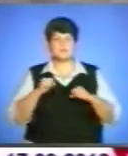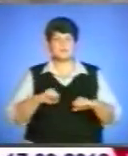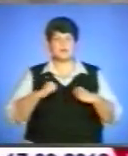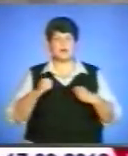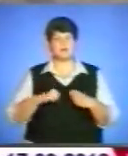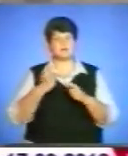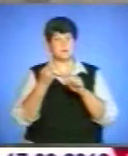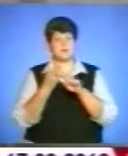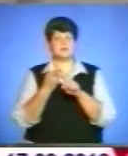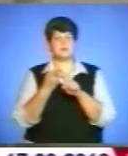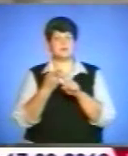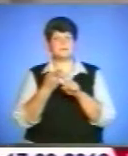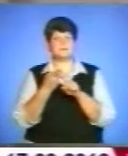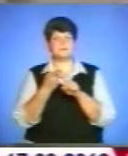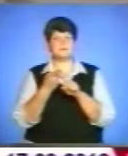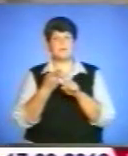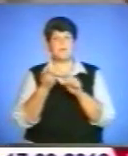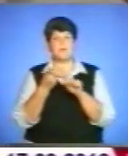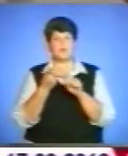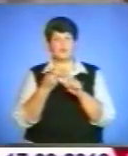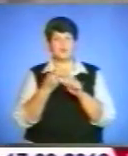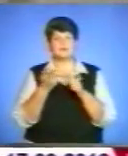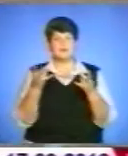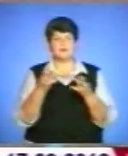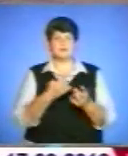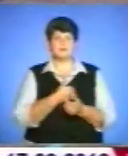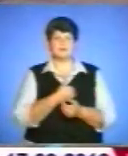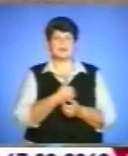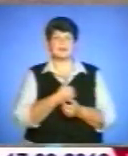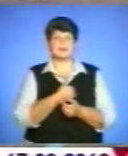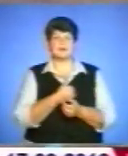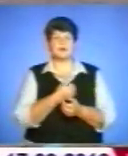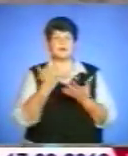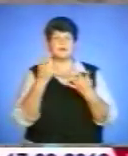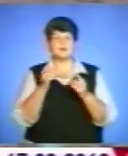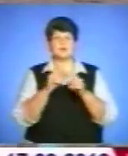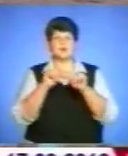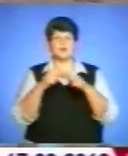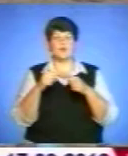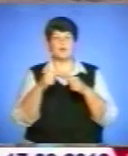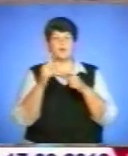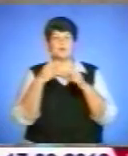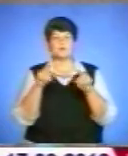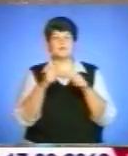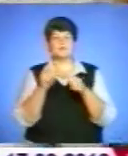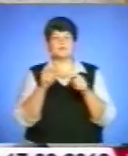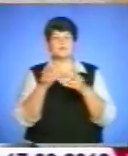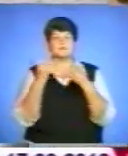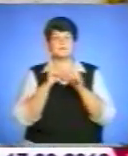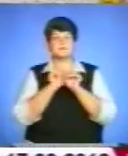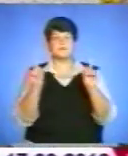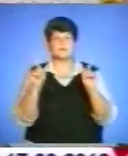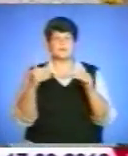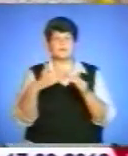по-перше. Ну, а по-друге, напевно, натхнення. А ще у пласті не лише цікаво, а й весело. Хлопці блукають